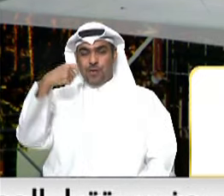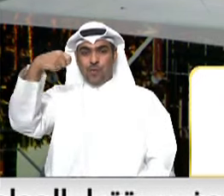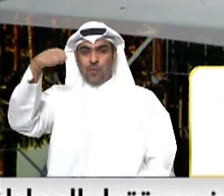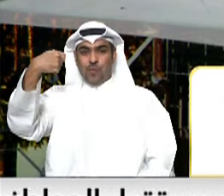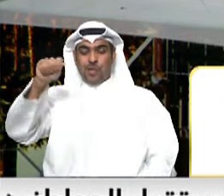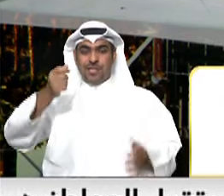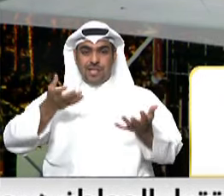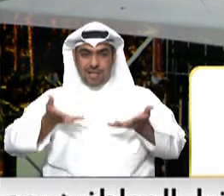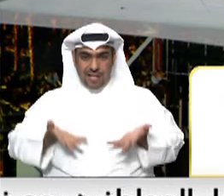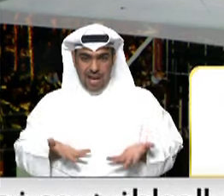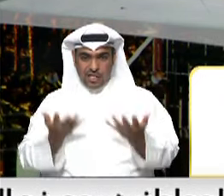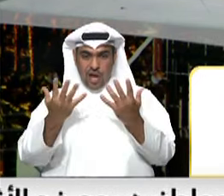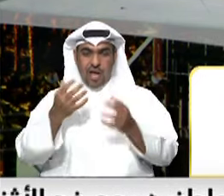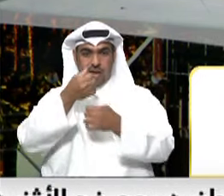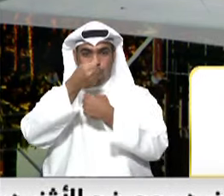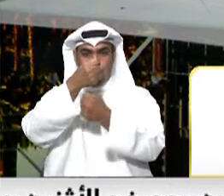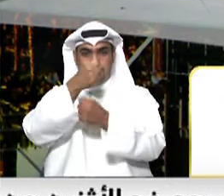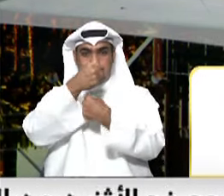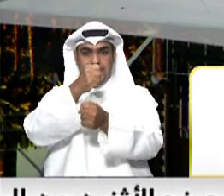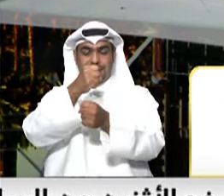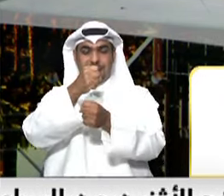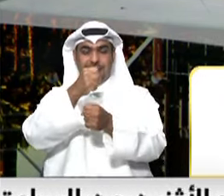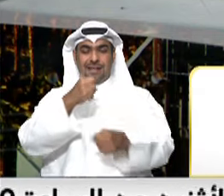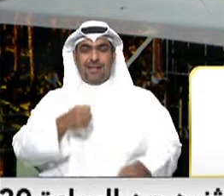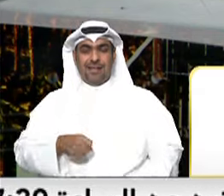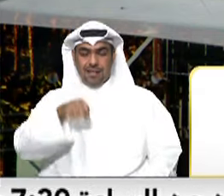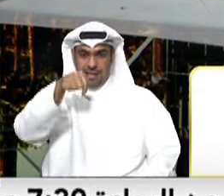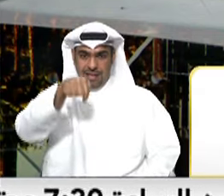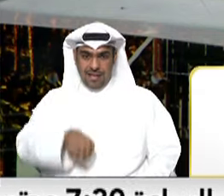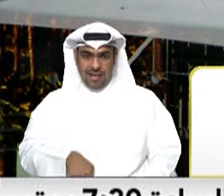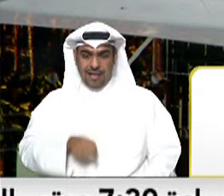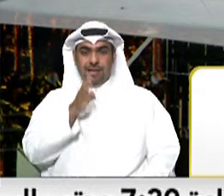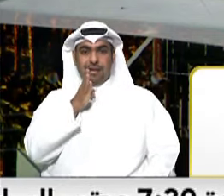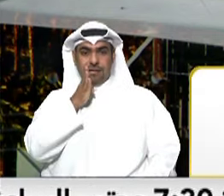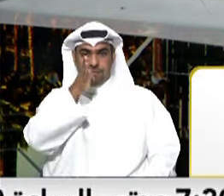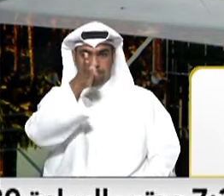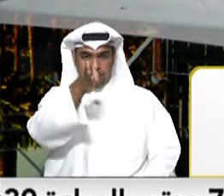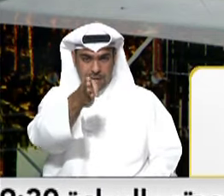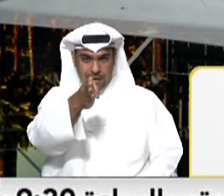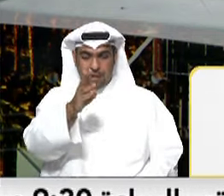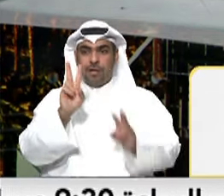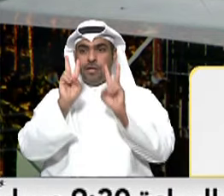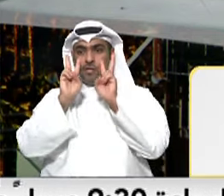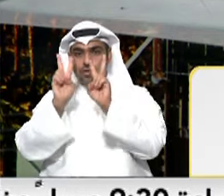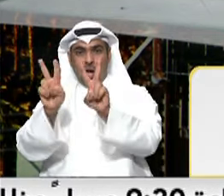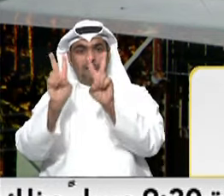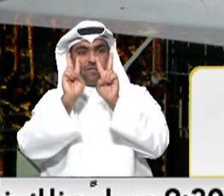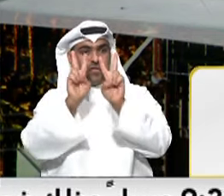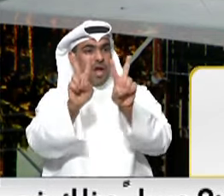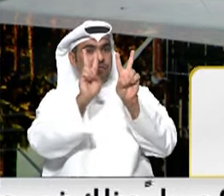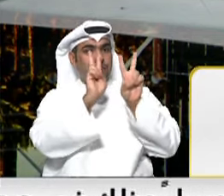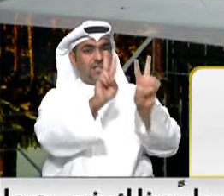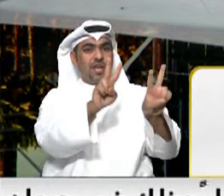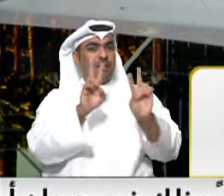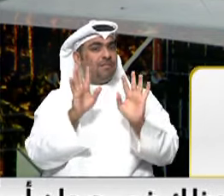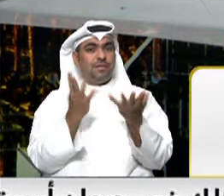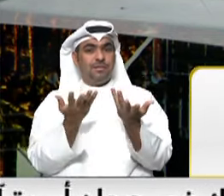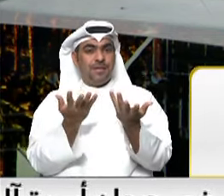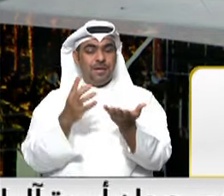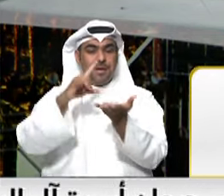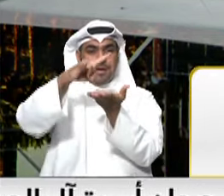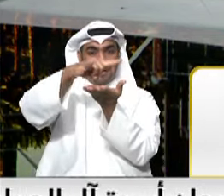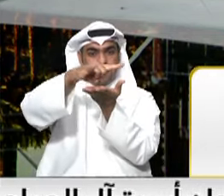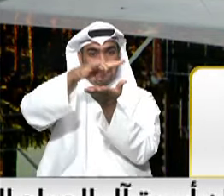لشؤون البلدية الدكتورة نورة المشعان، باشرت القيام بجولات تفقدية، وذلك للوقوف على سير